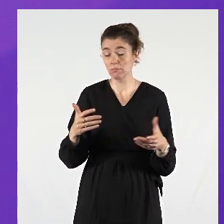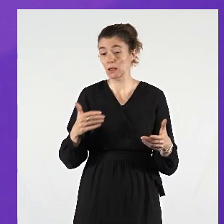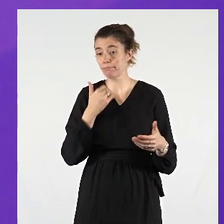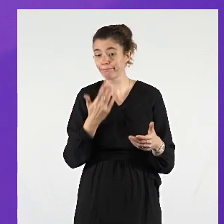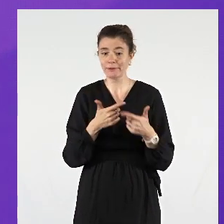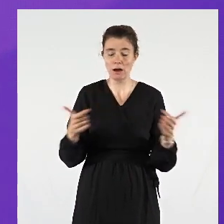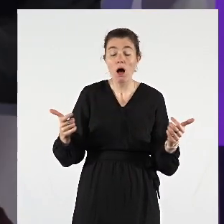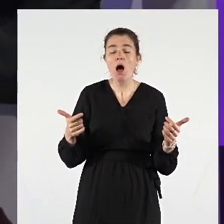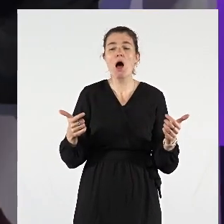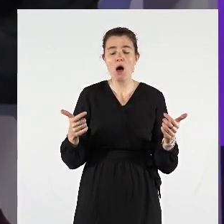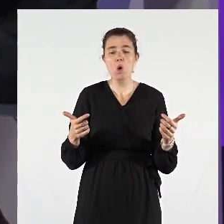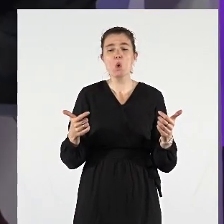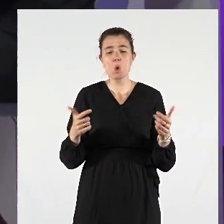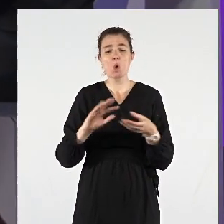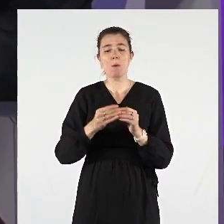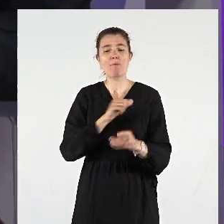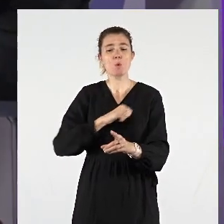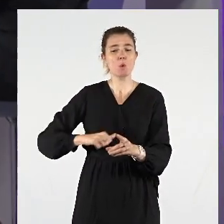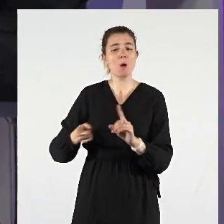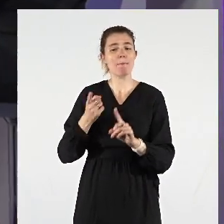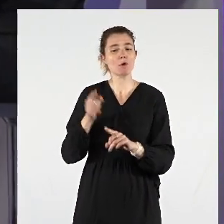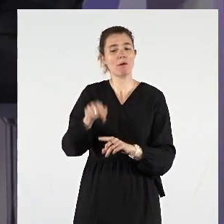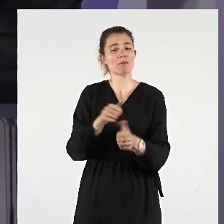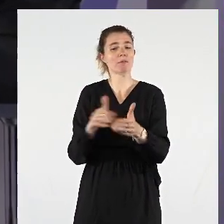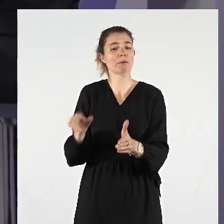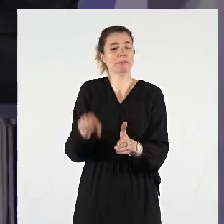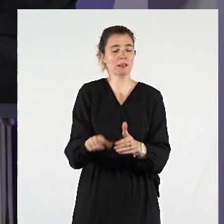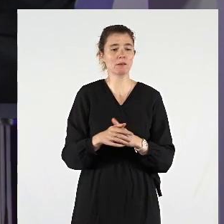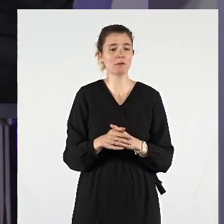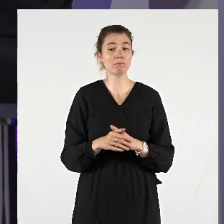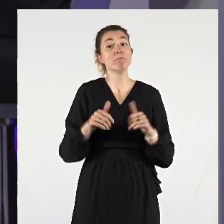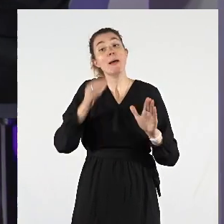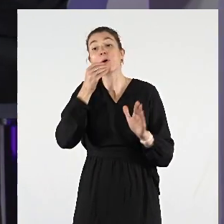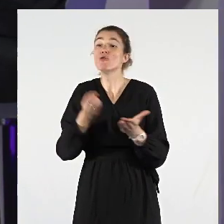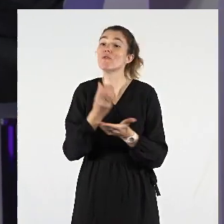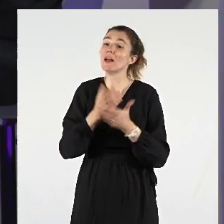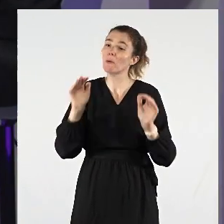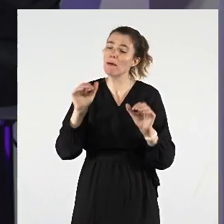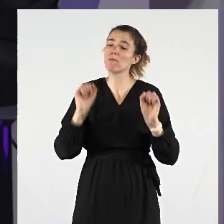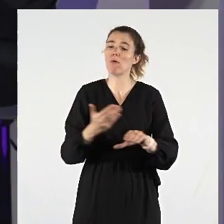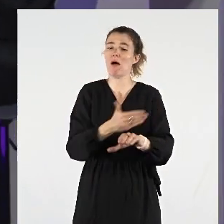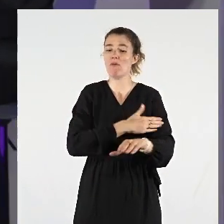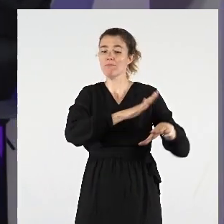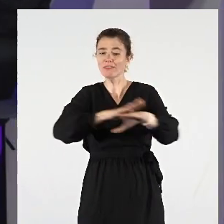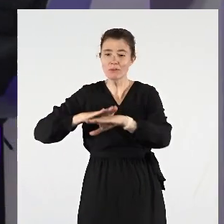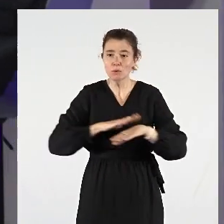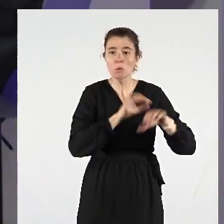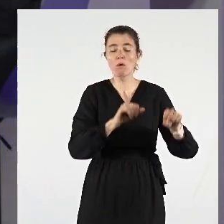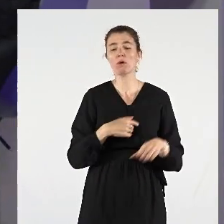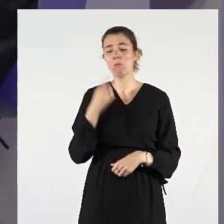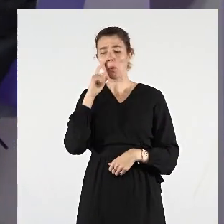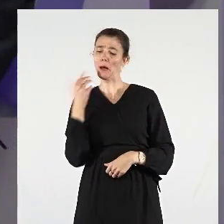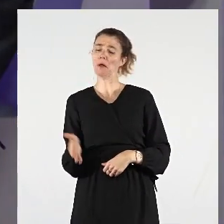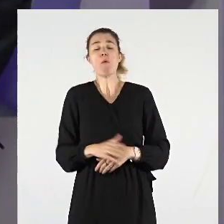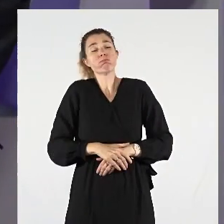la sinistralité y est particulièrement importante. Mais la bonne nouvelle, c'est qu'il est possible d'agir en prévention et on ne peut pas s'arrêter à ce constat, mais qu'est-ce qu'on peut faire